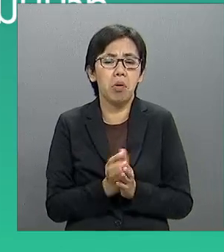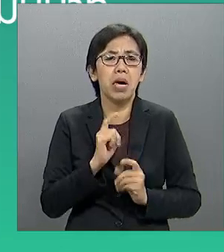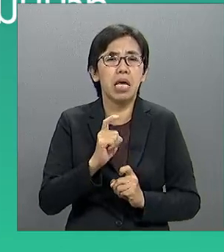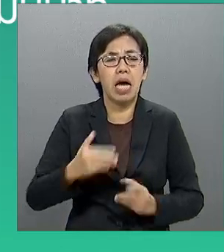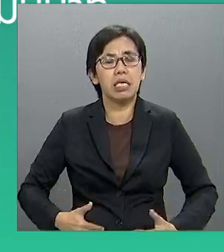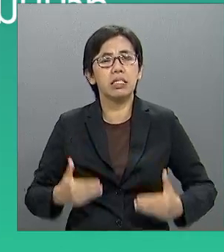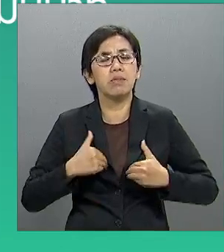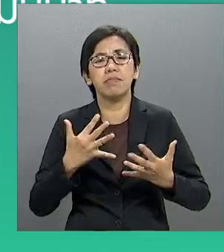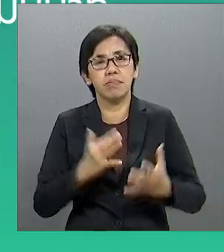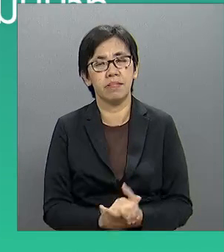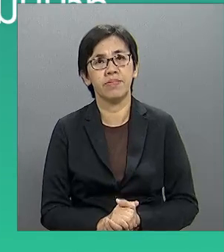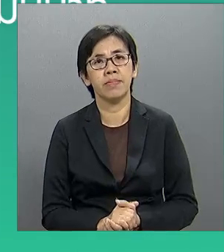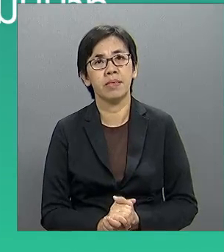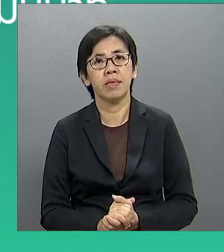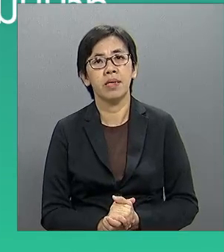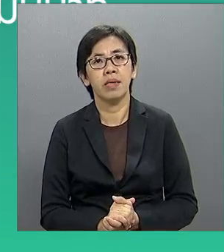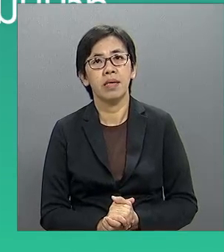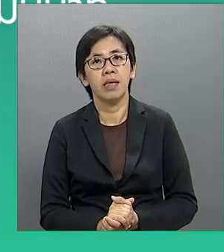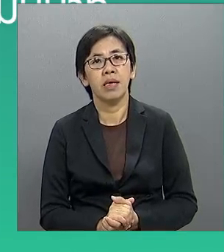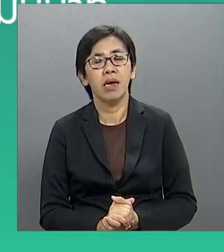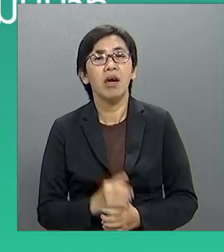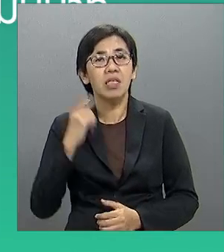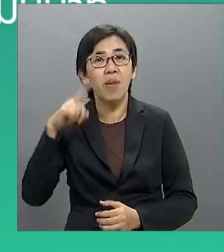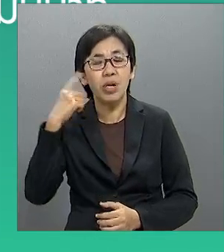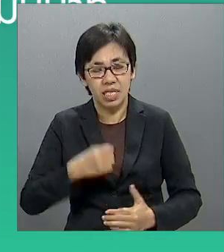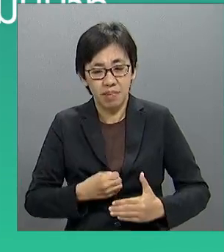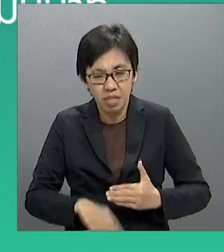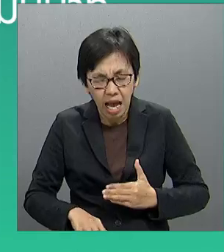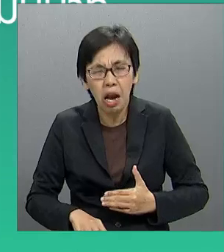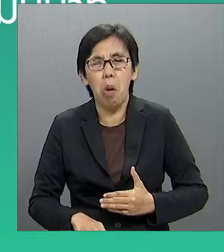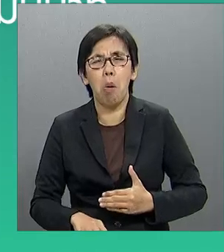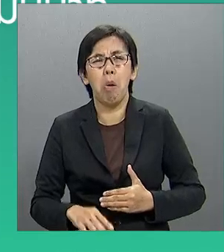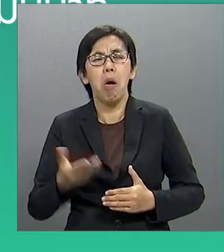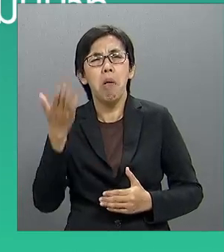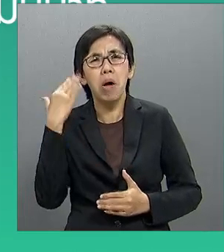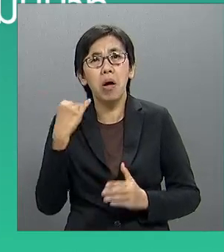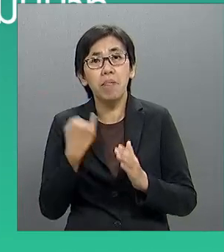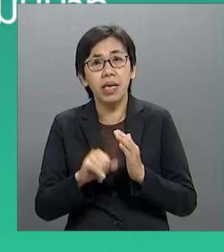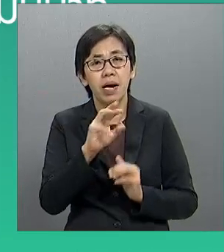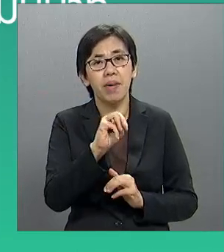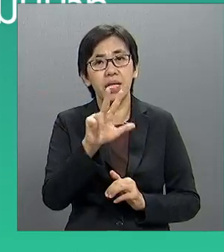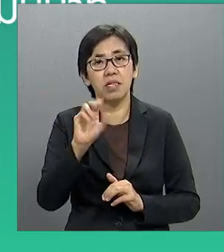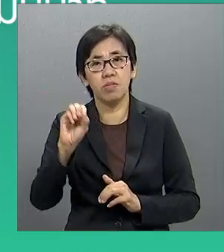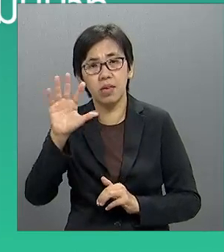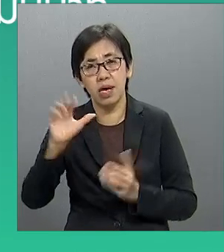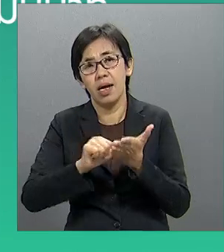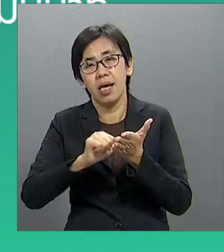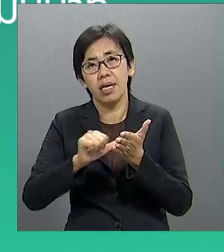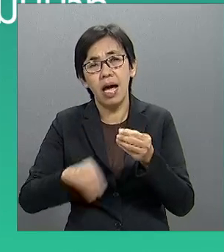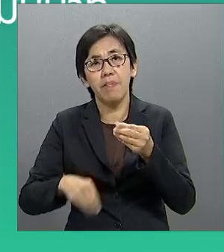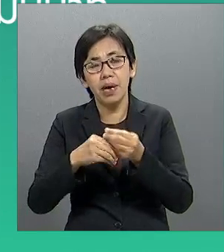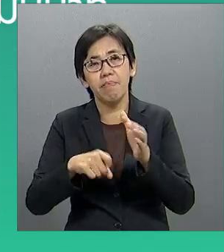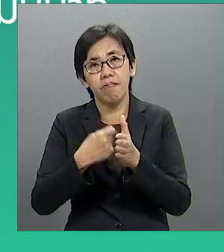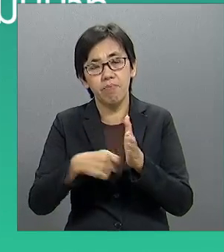ค่ะซึ่งก็มีการปรับลดโทษของผู้หญิงที่ทำแท้งด้วยสำหรับมาตรา 305มีการแก้ไขเพิ่มเหตุยกเว้นความผิด